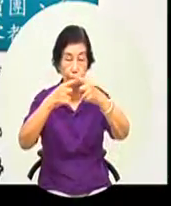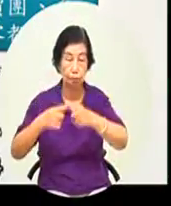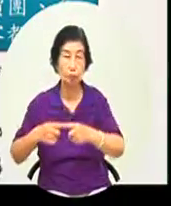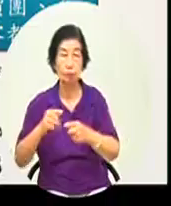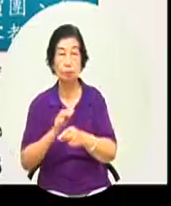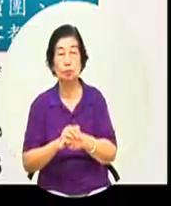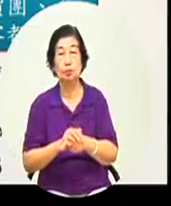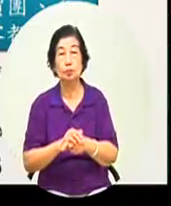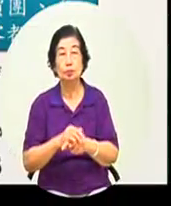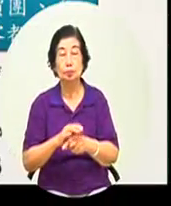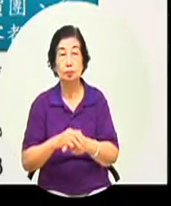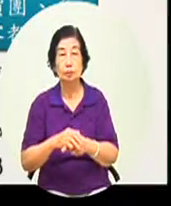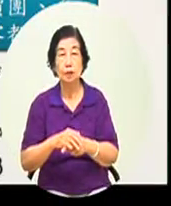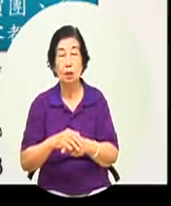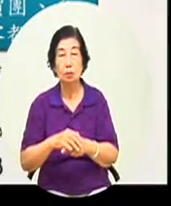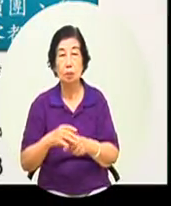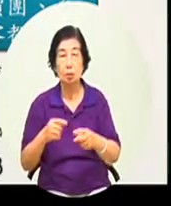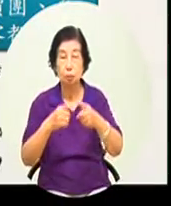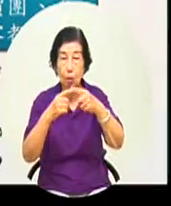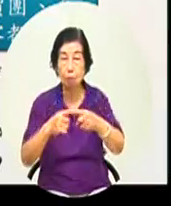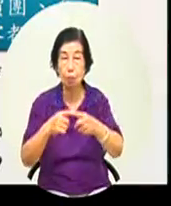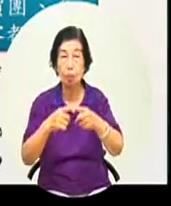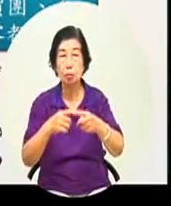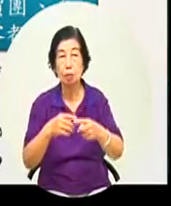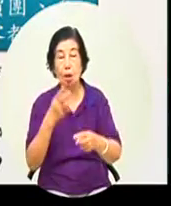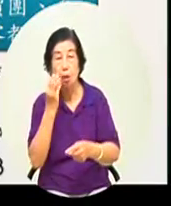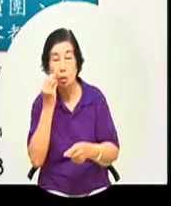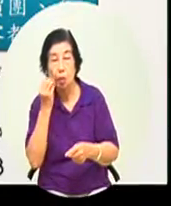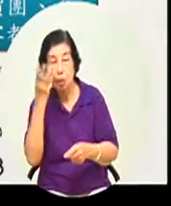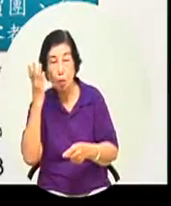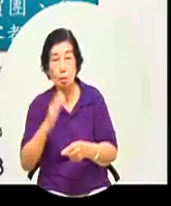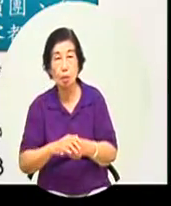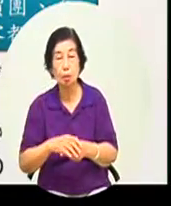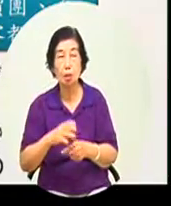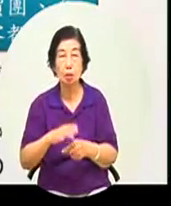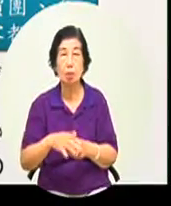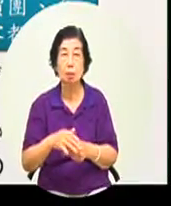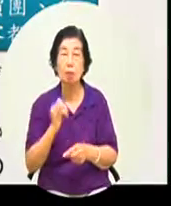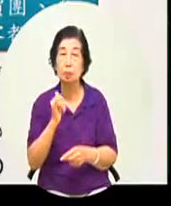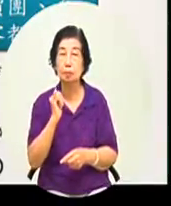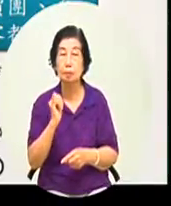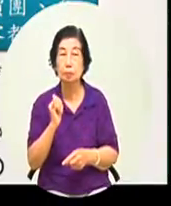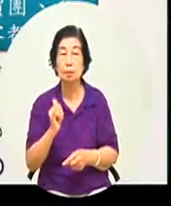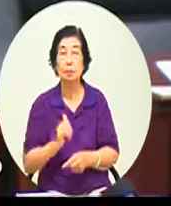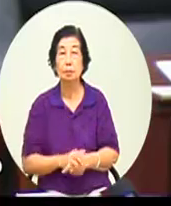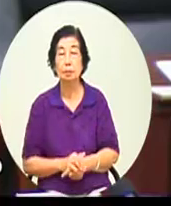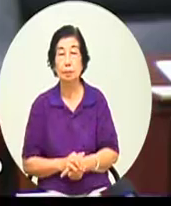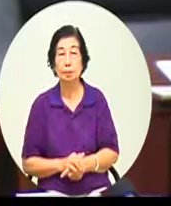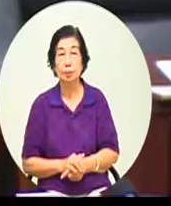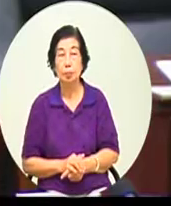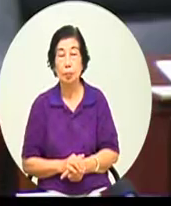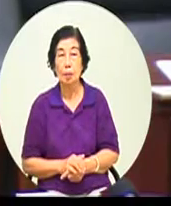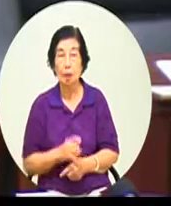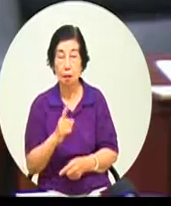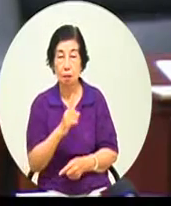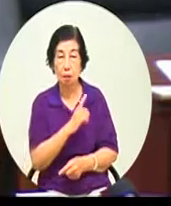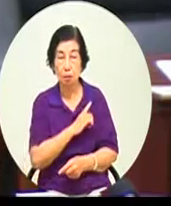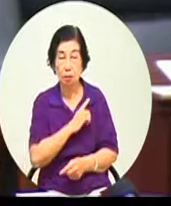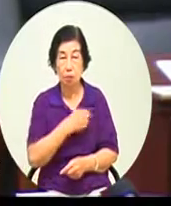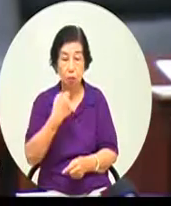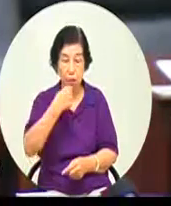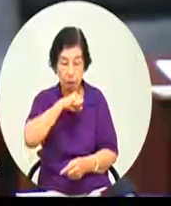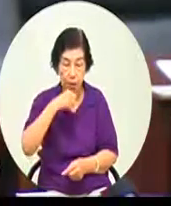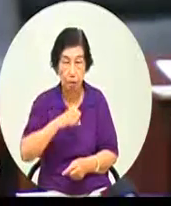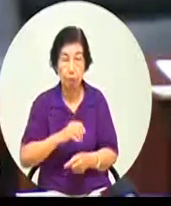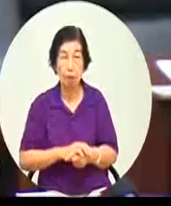并不多。当然它也是负成长，但是它并不多。那主要还是来自于本国客人是跟大陆客